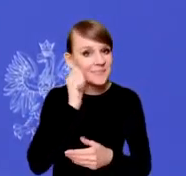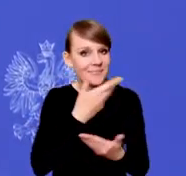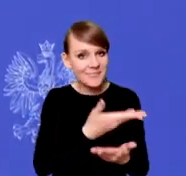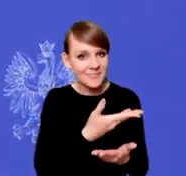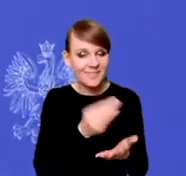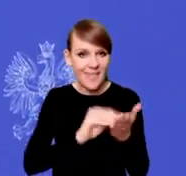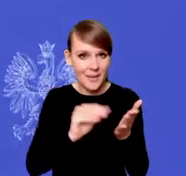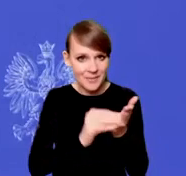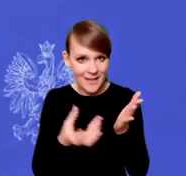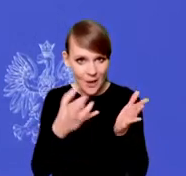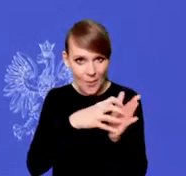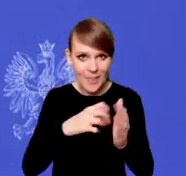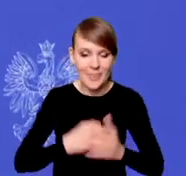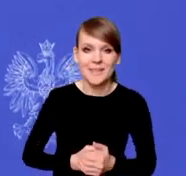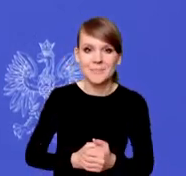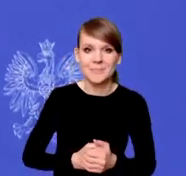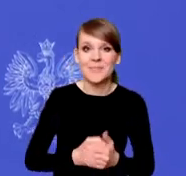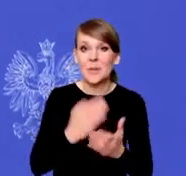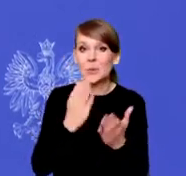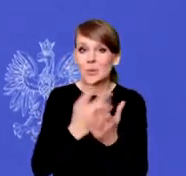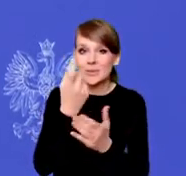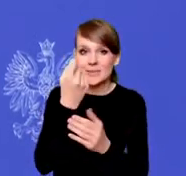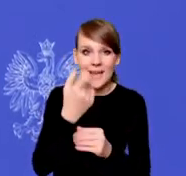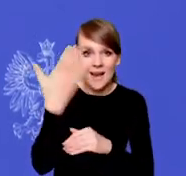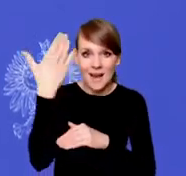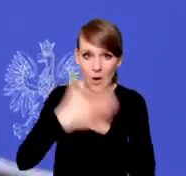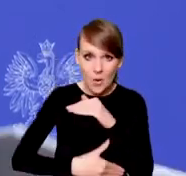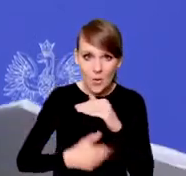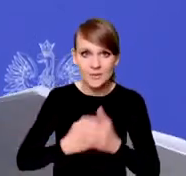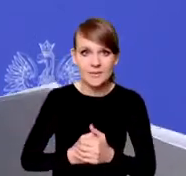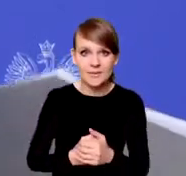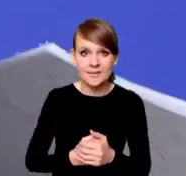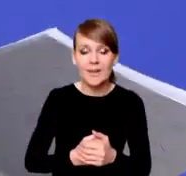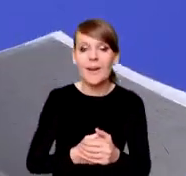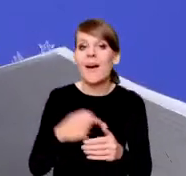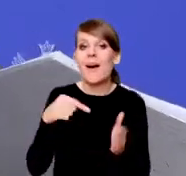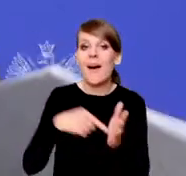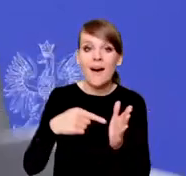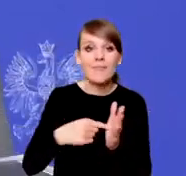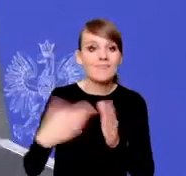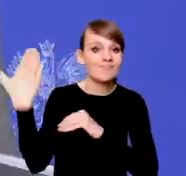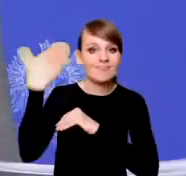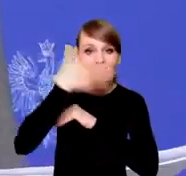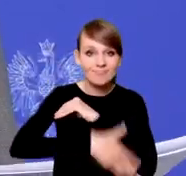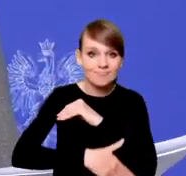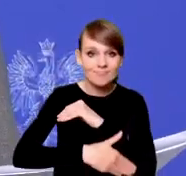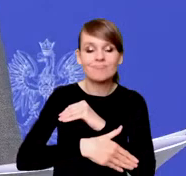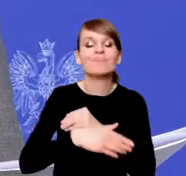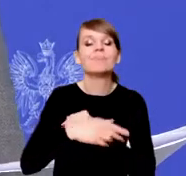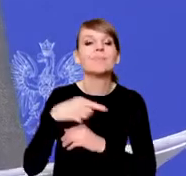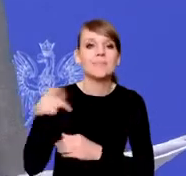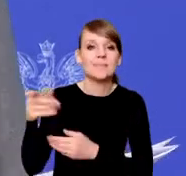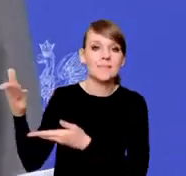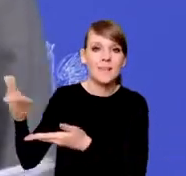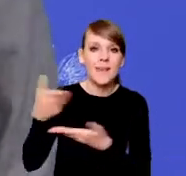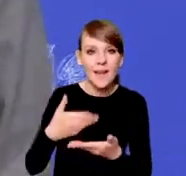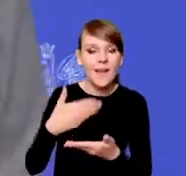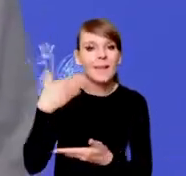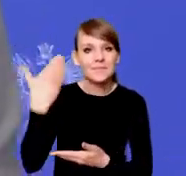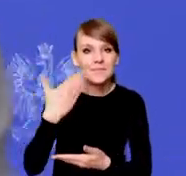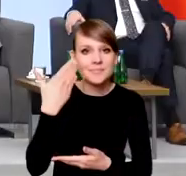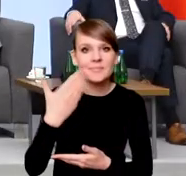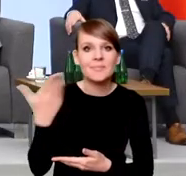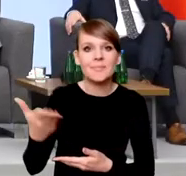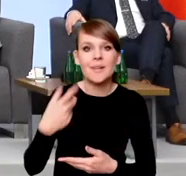przekazała. Proszę Państwa, zbliżamy się już do końca i o zamknięcie naszego spotkania, naszego webinarium poproszę pana